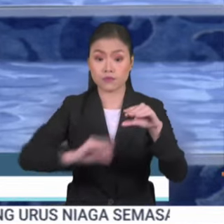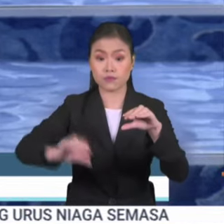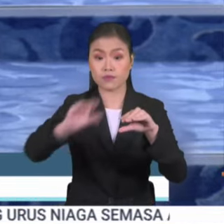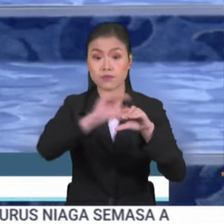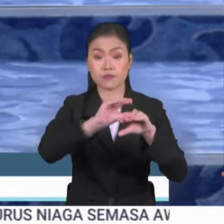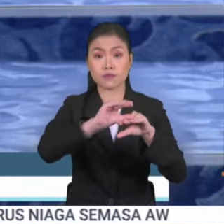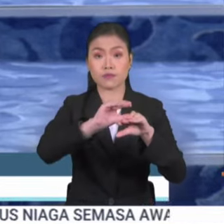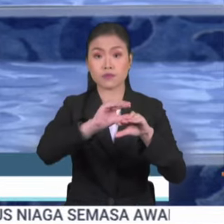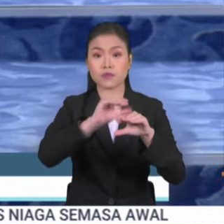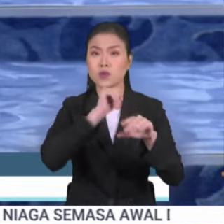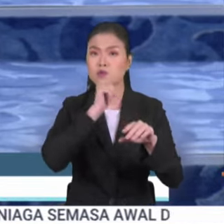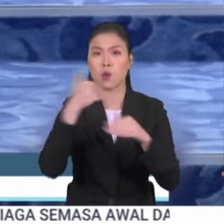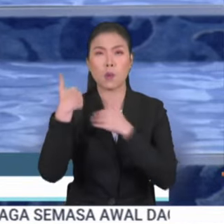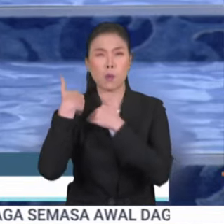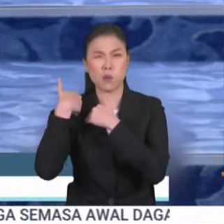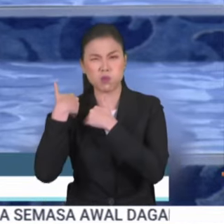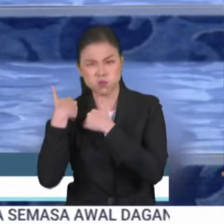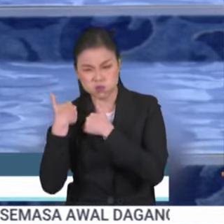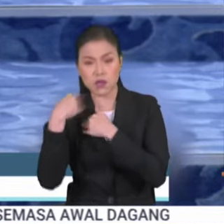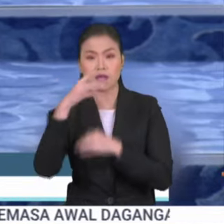subsidi tidak membebankan